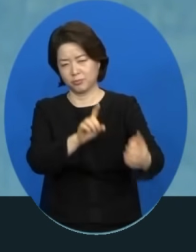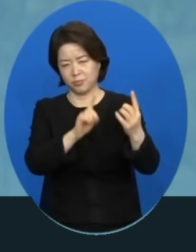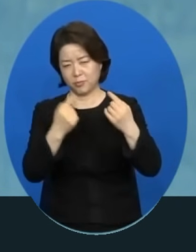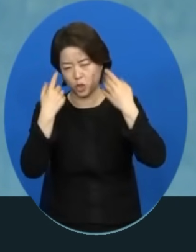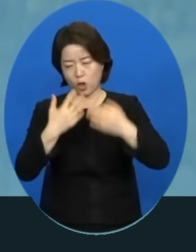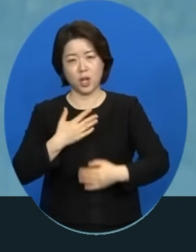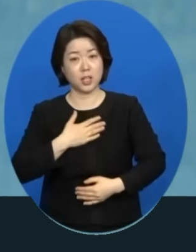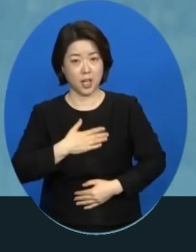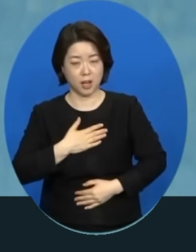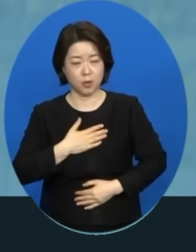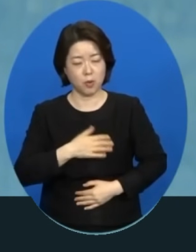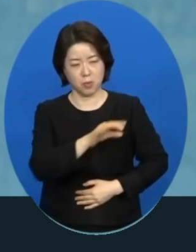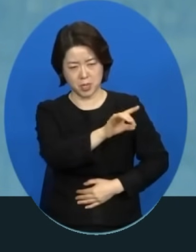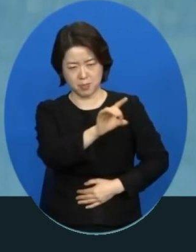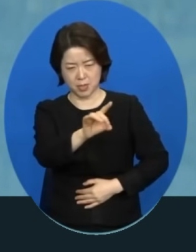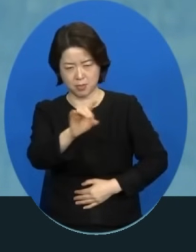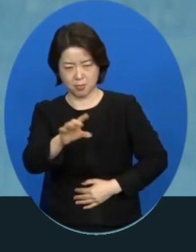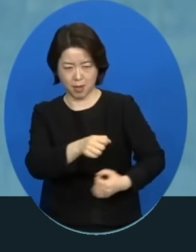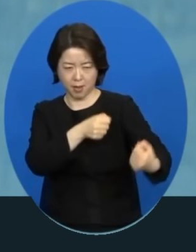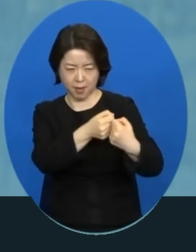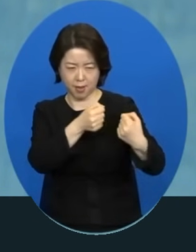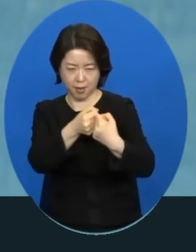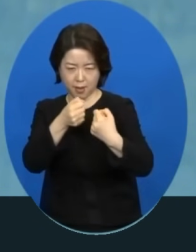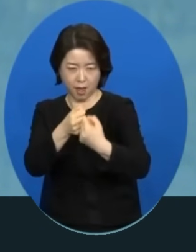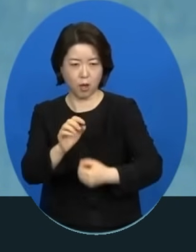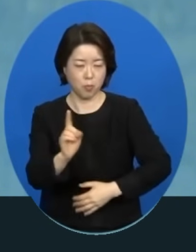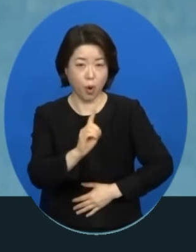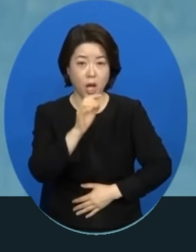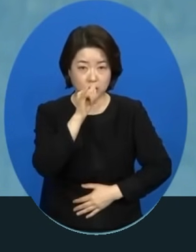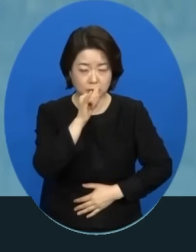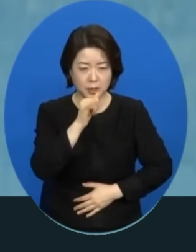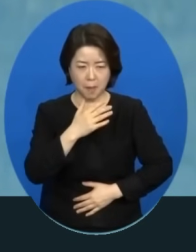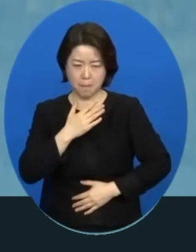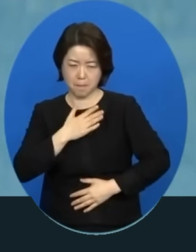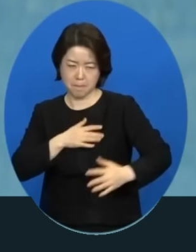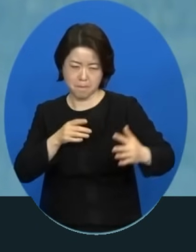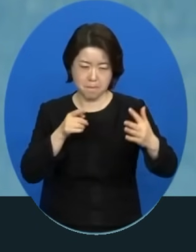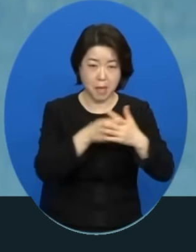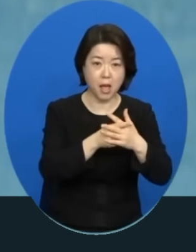그 각각의 싸움이 어떠한 싸움이 있는지를 안다는 거예요.